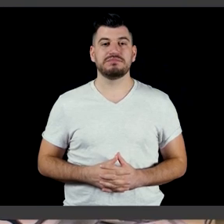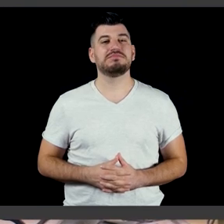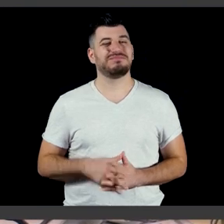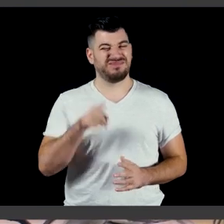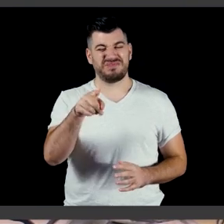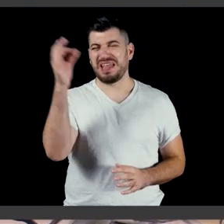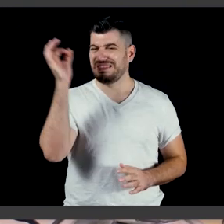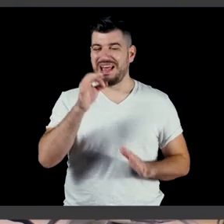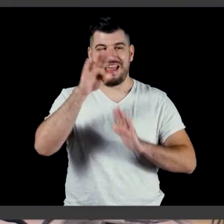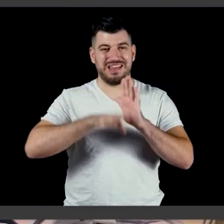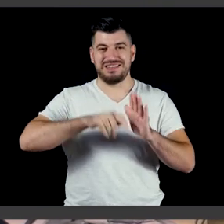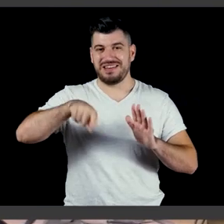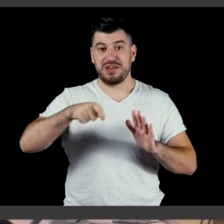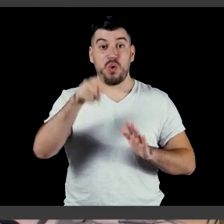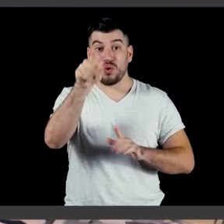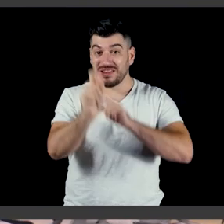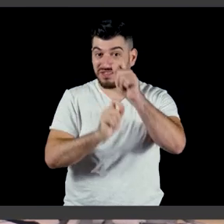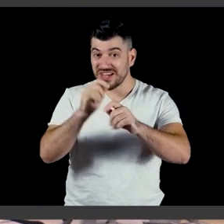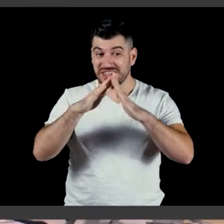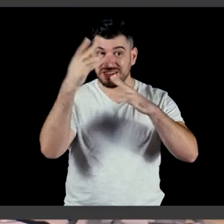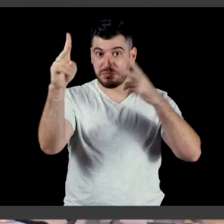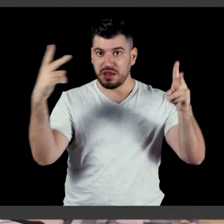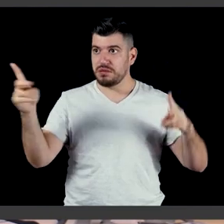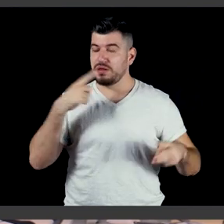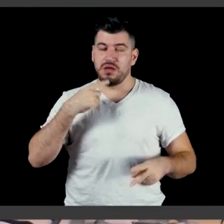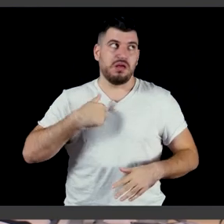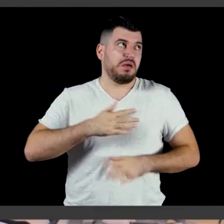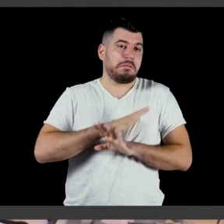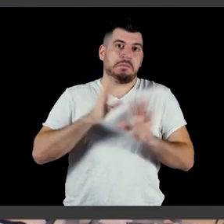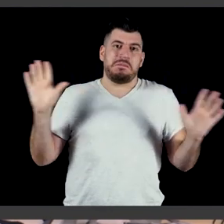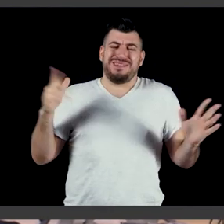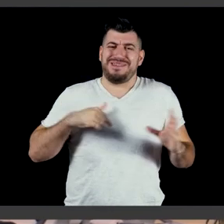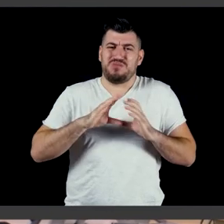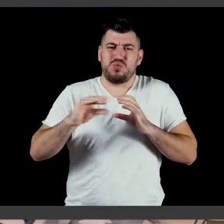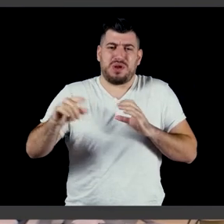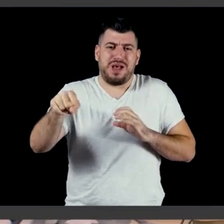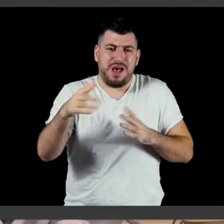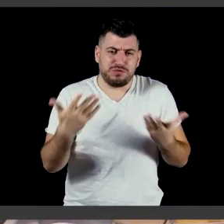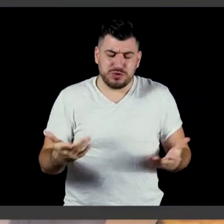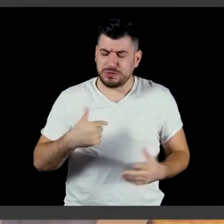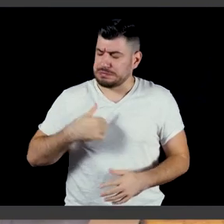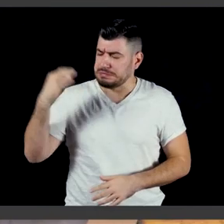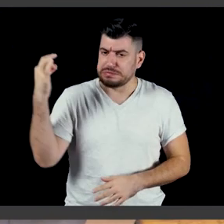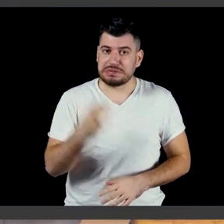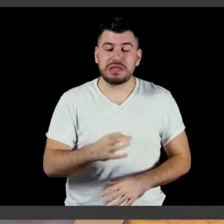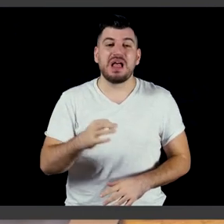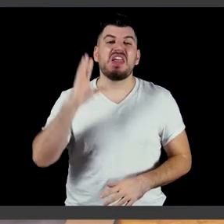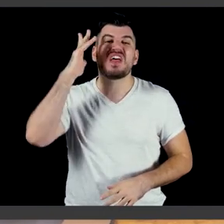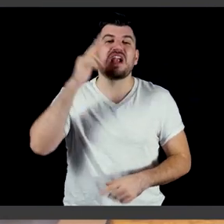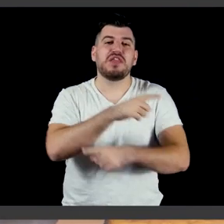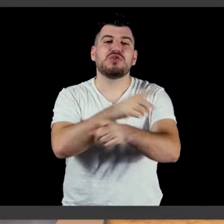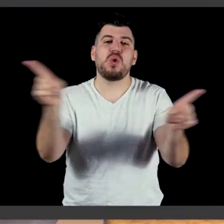Είναι καταπληκτική συνταγή, γι' αυτό χαίρομαι, γιατί με το που τη φτιάξετε θα πείτε πω τι μουσακά έκανε αυτός ο άνθρωπος και θα τρελαθείτε τόσο πολύ που τι θα